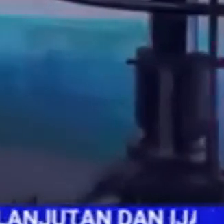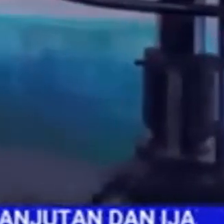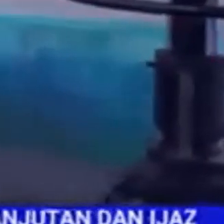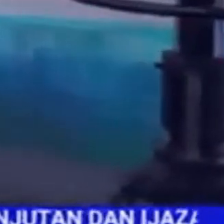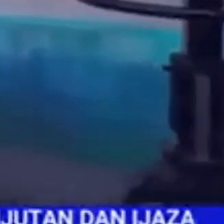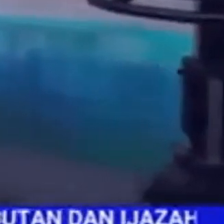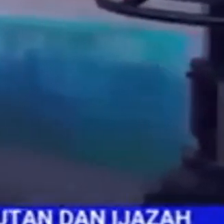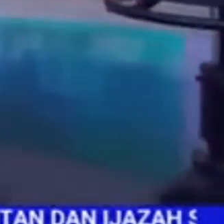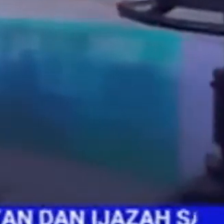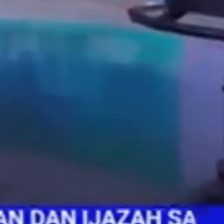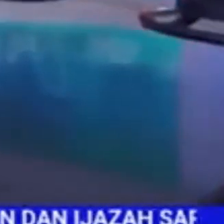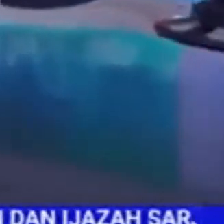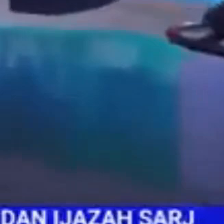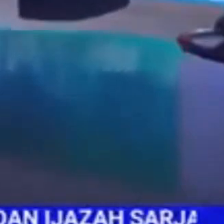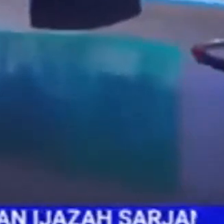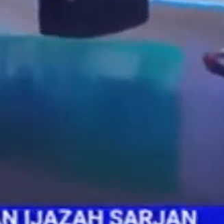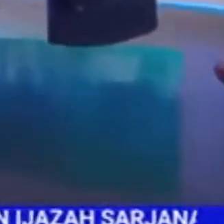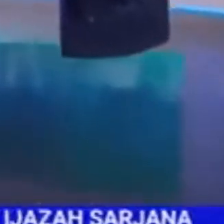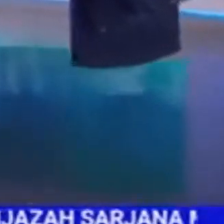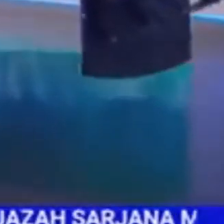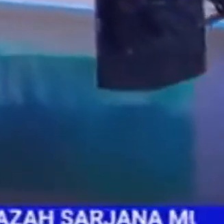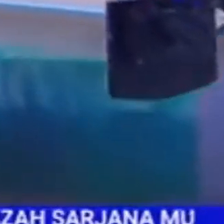Fatihah Makno. Silakan, Dian.